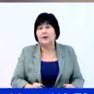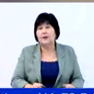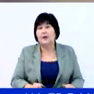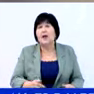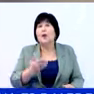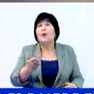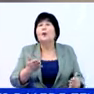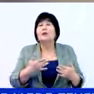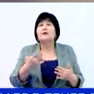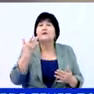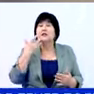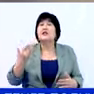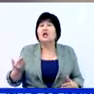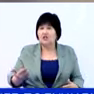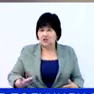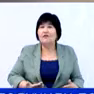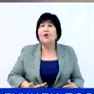Он для меня всегда живой,